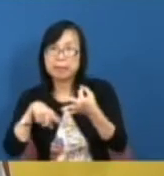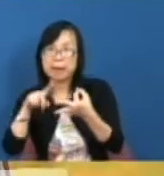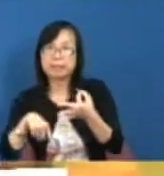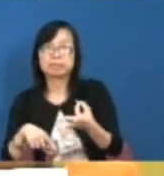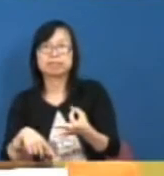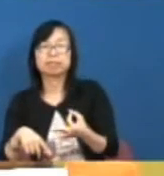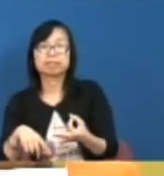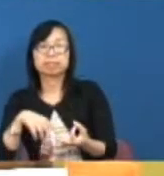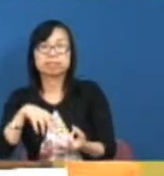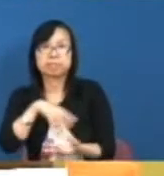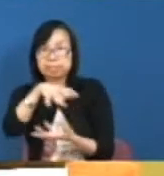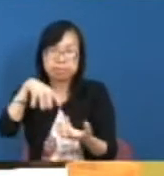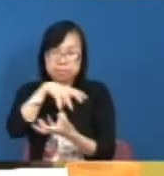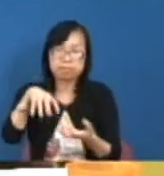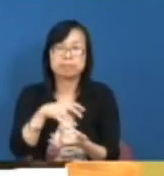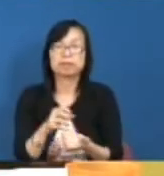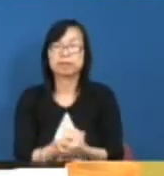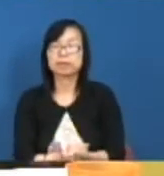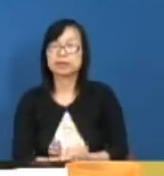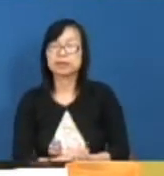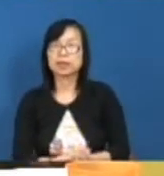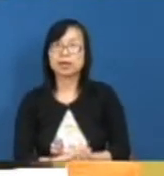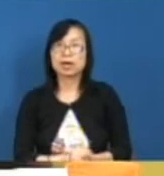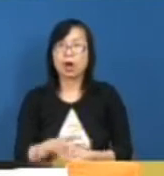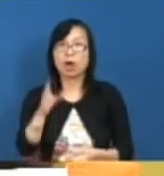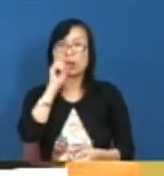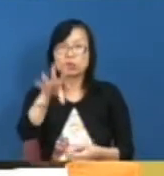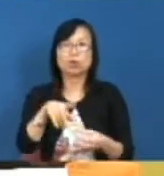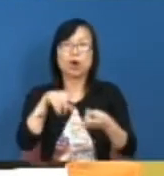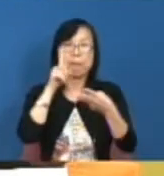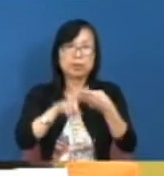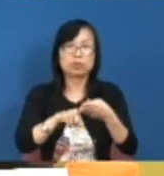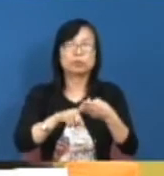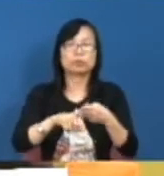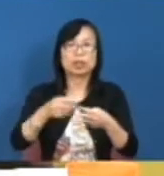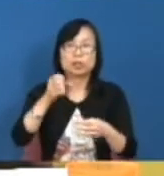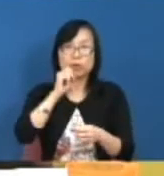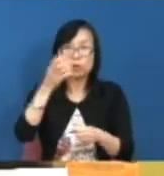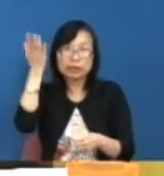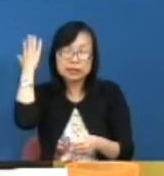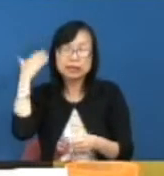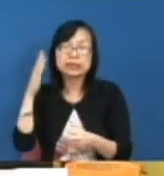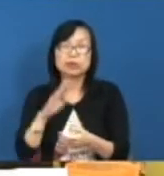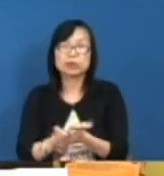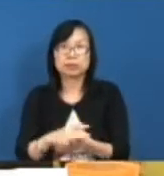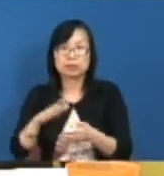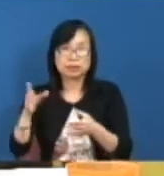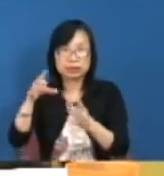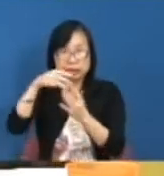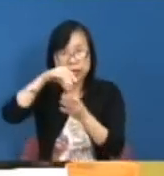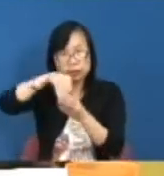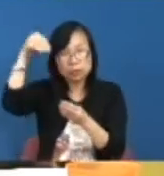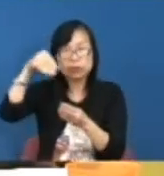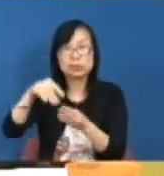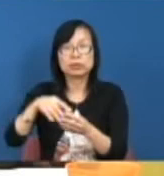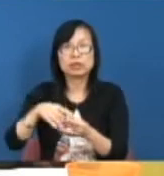炒埋埋一碟。 嗯、 你哋可以講話民主運動從你哋過去睇而抽象出嚟一個新嘅理論。 嗯、 但係個問題